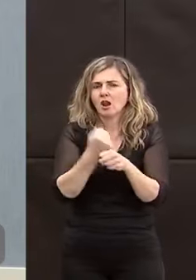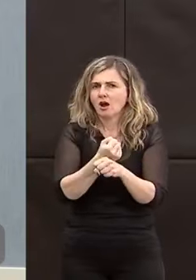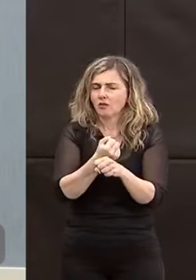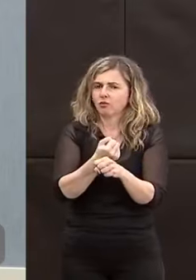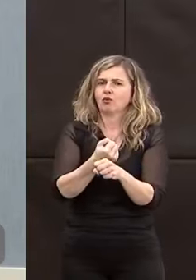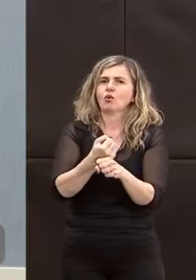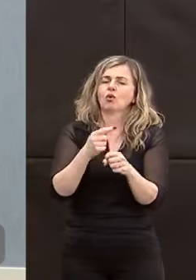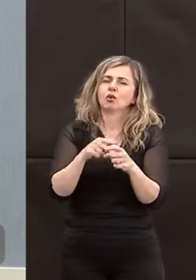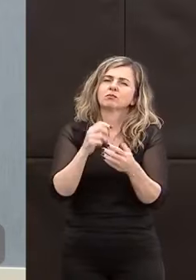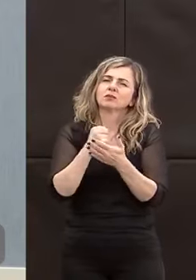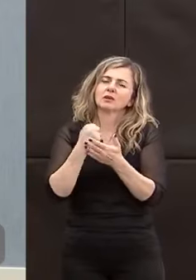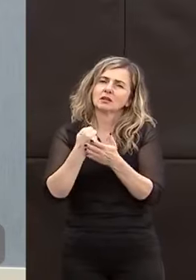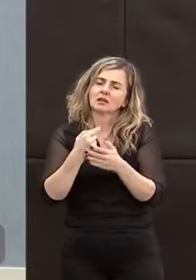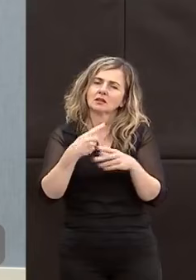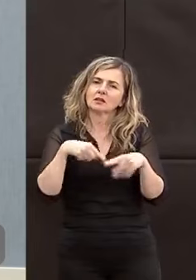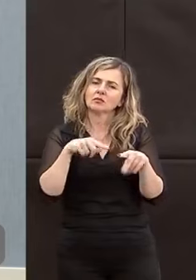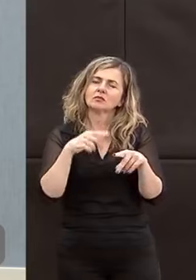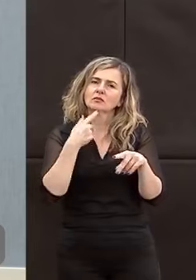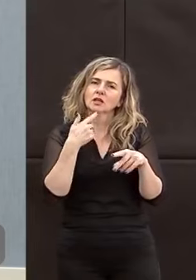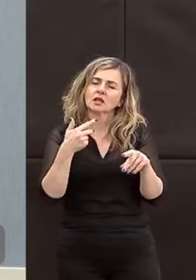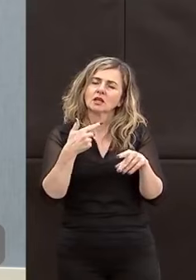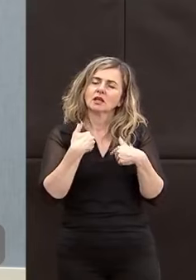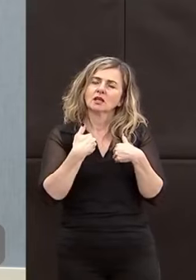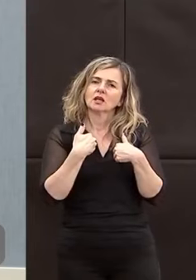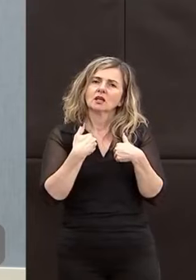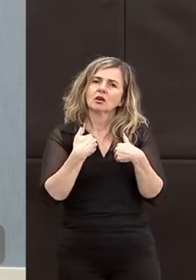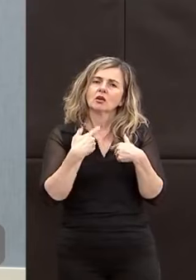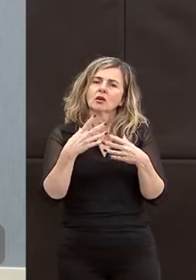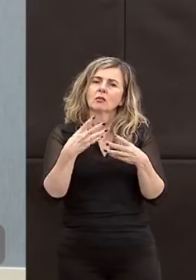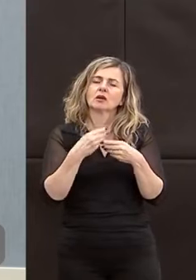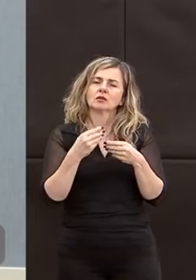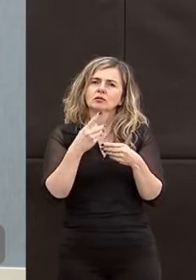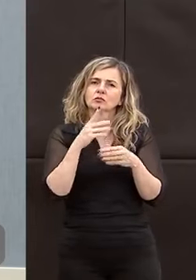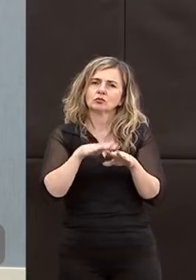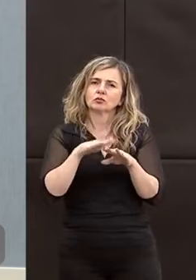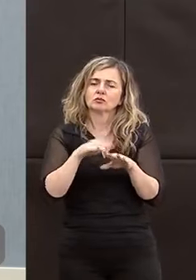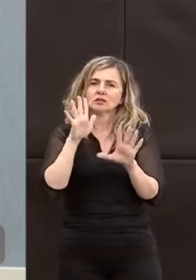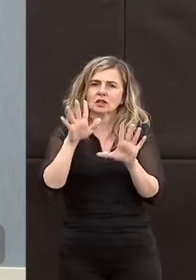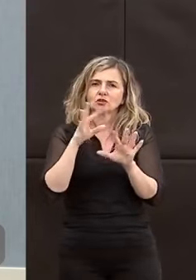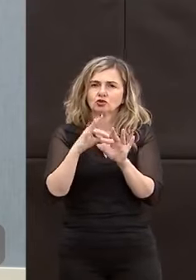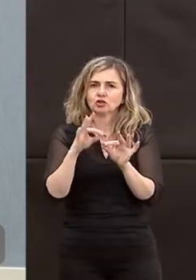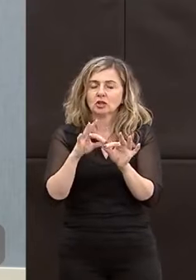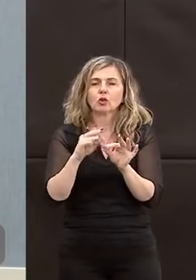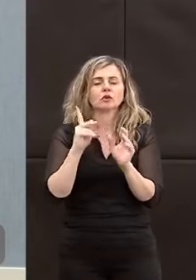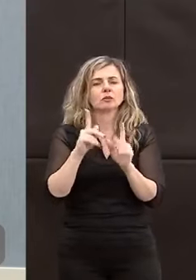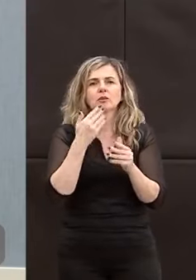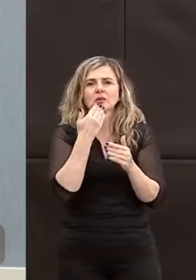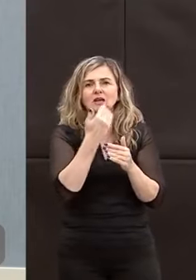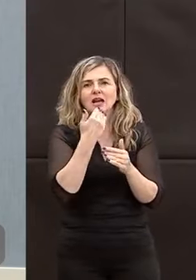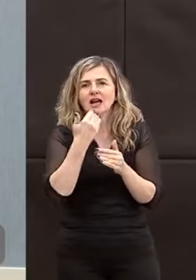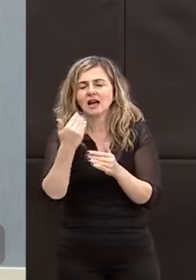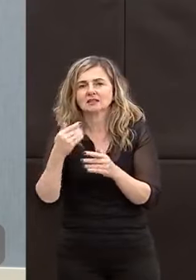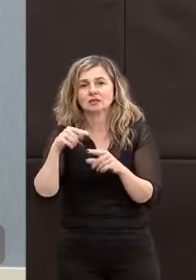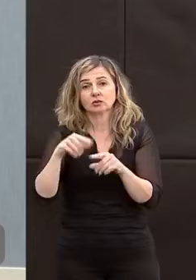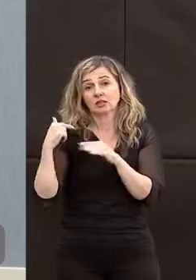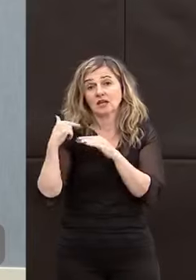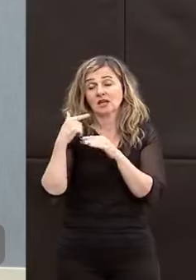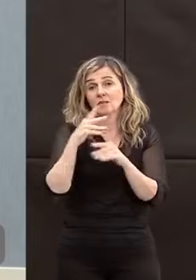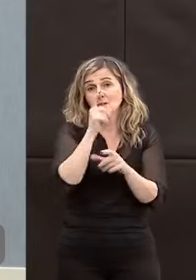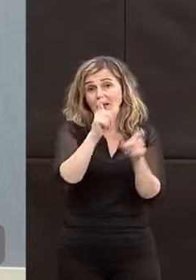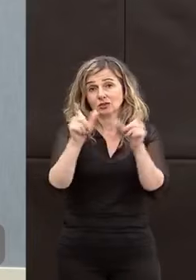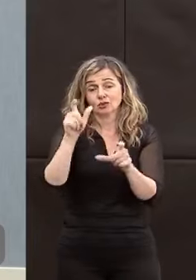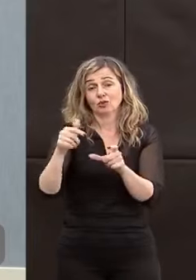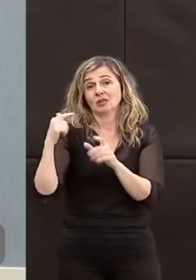permettetemi di prendere un 10 secondi veramente per ringraziare tutte le persone che in queste settimane stanno